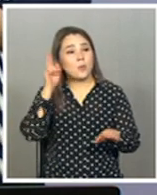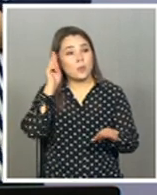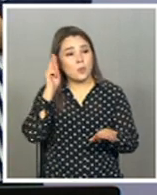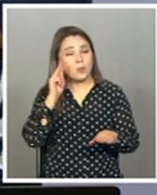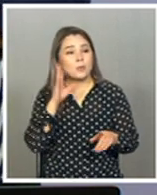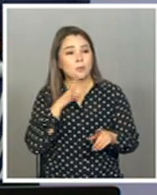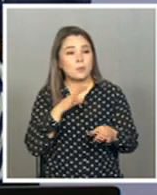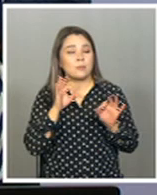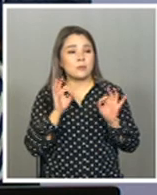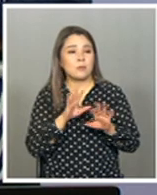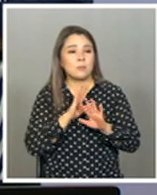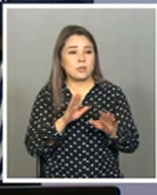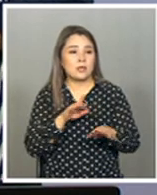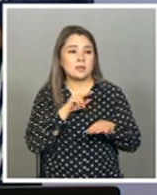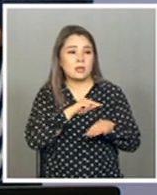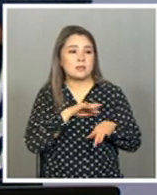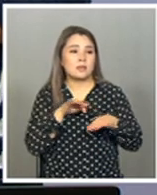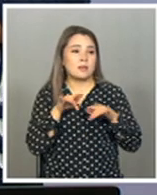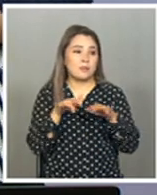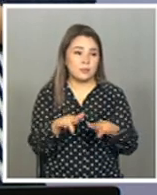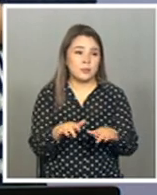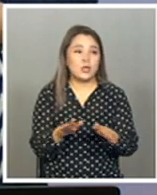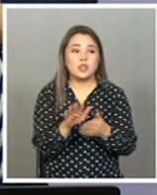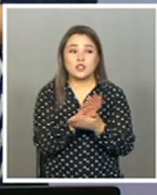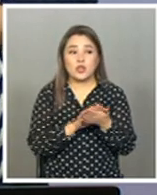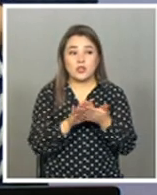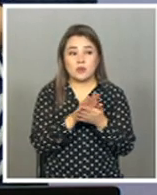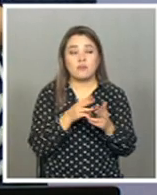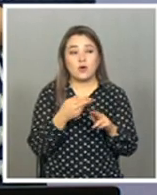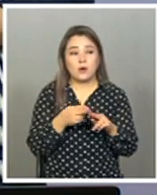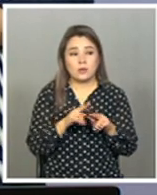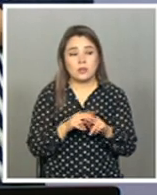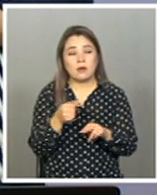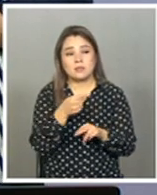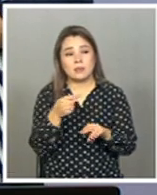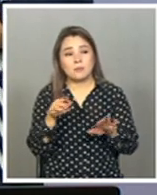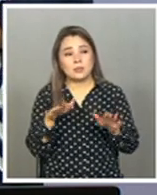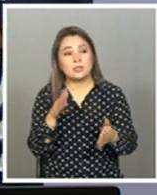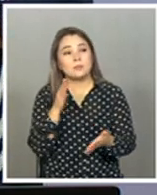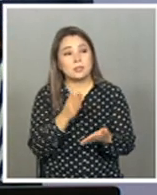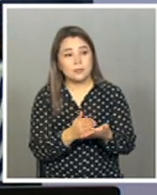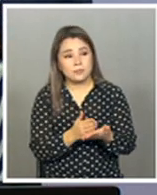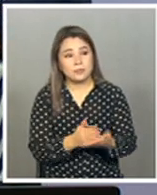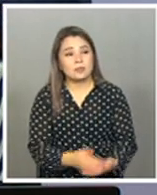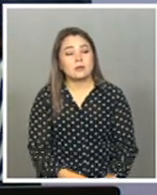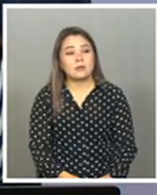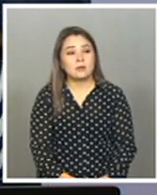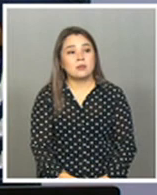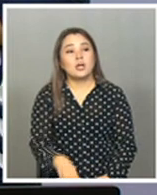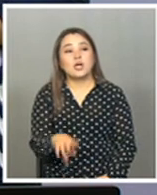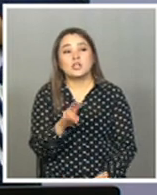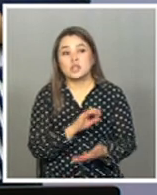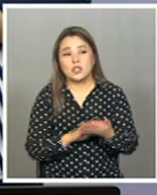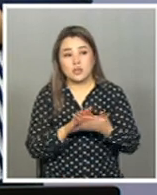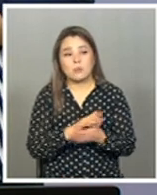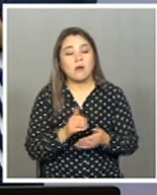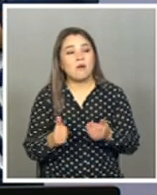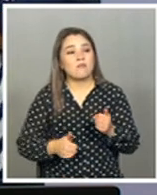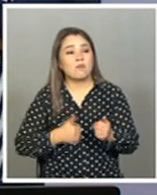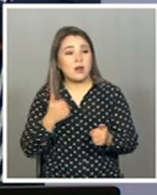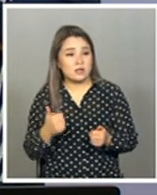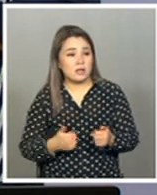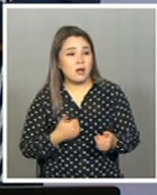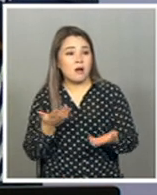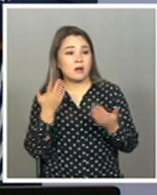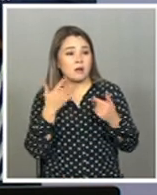делам. Ничего – это отрицательное местоимение. Нечем хвалиться, когда